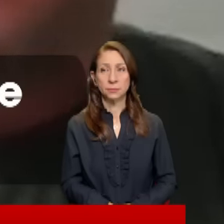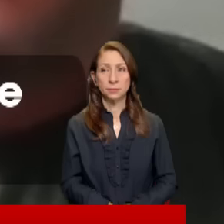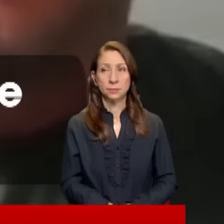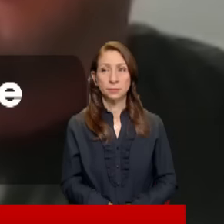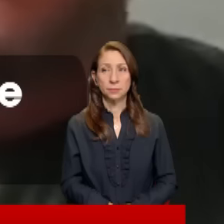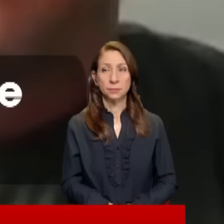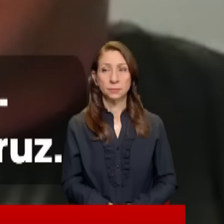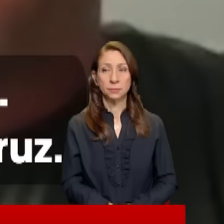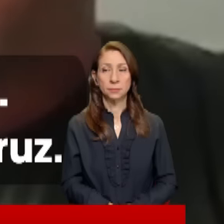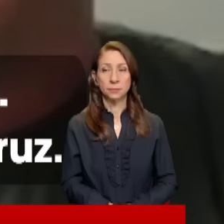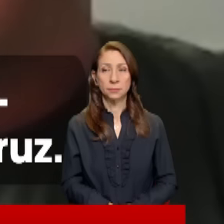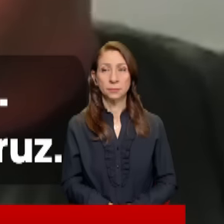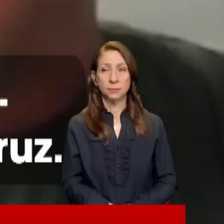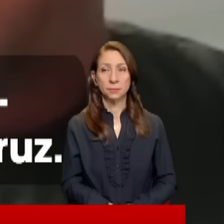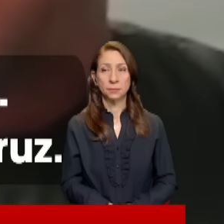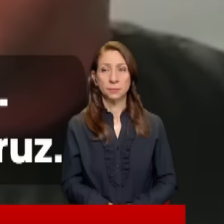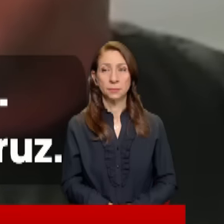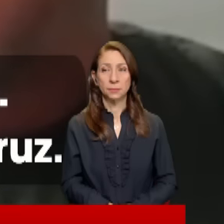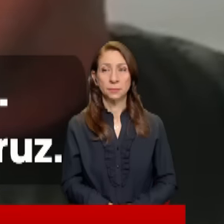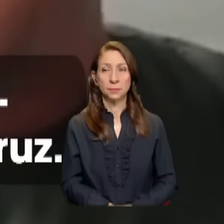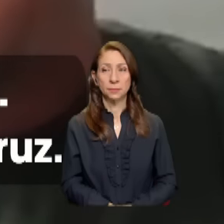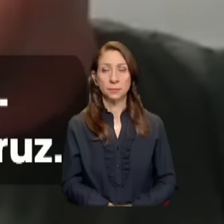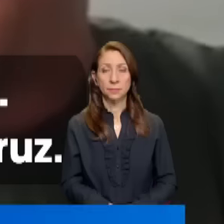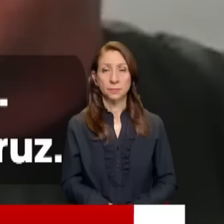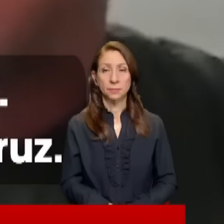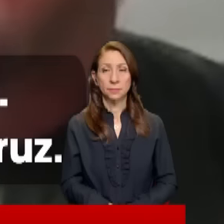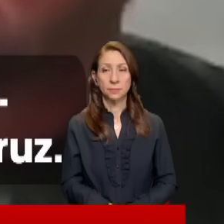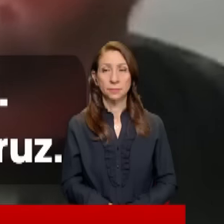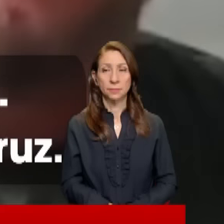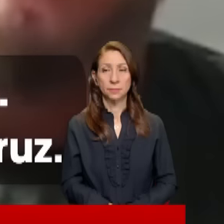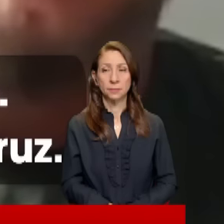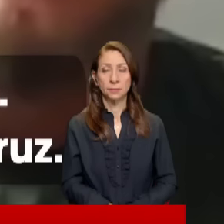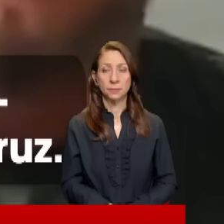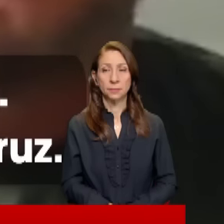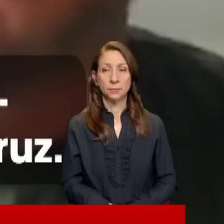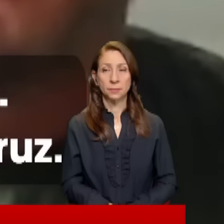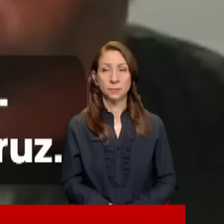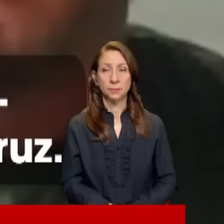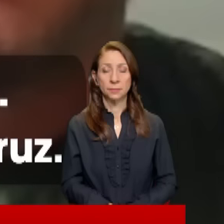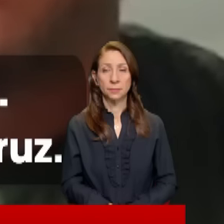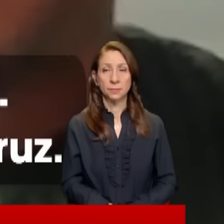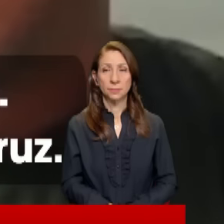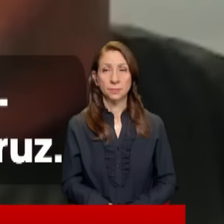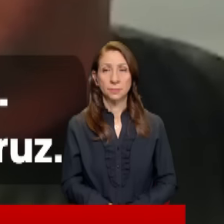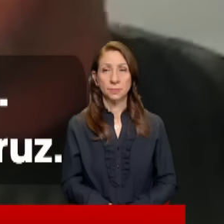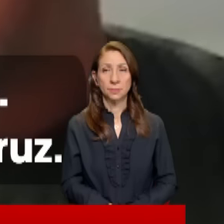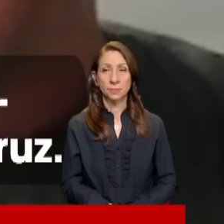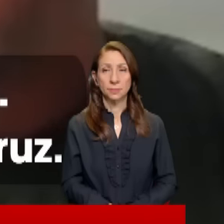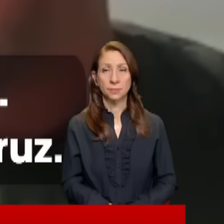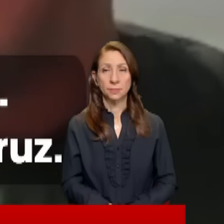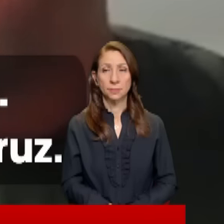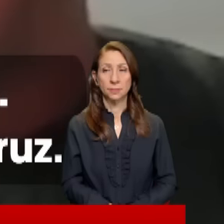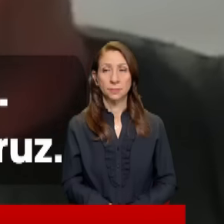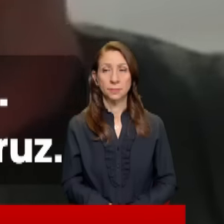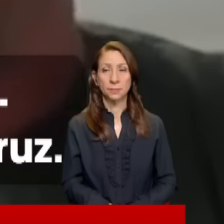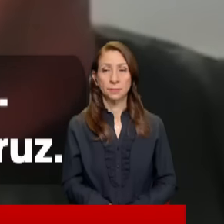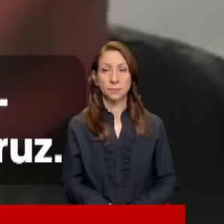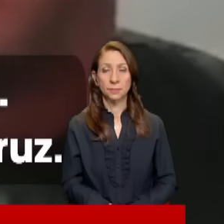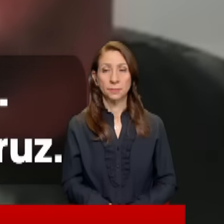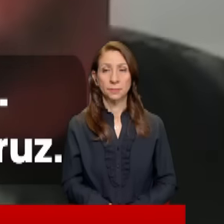Eee ikisinde kalp krizi benzeri e belirtiler vardı Eee bulunduklarında ölümleri Bu yüzden